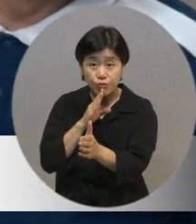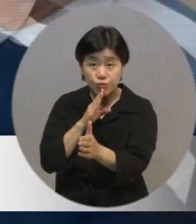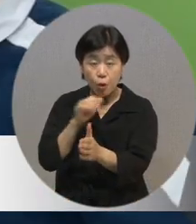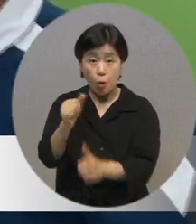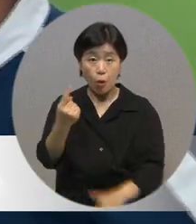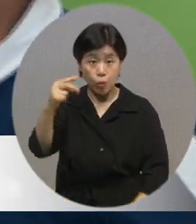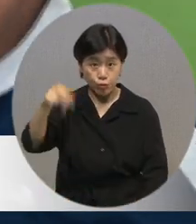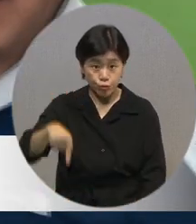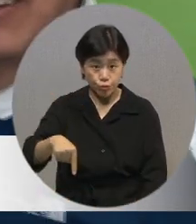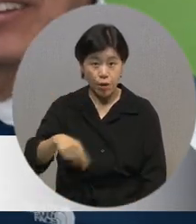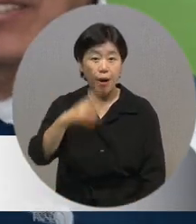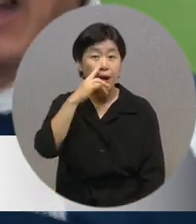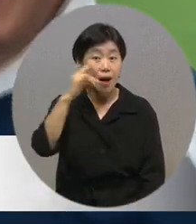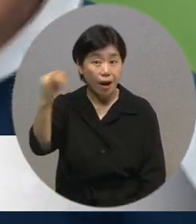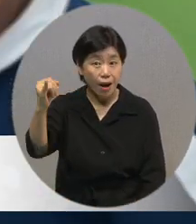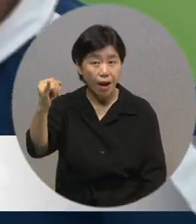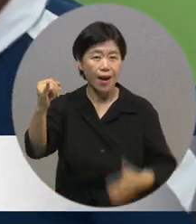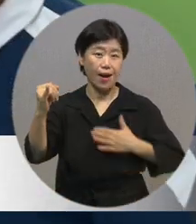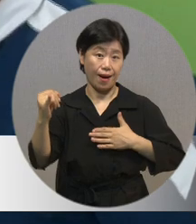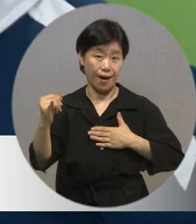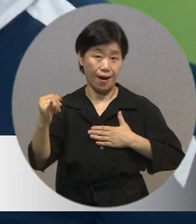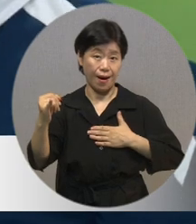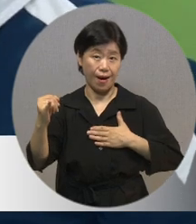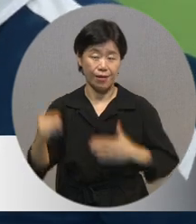거기, 엄마, 나.